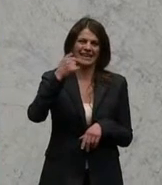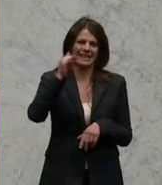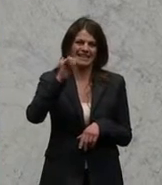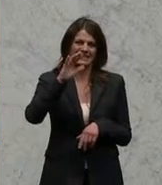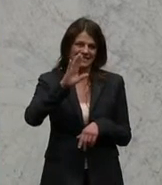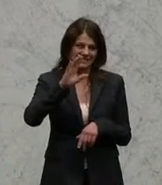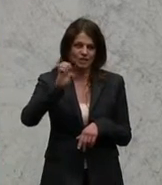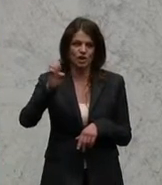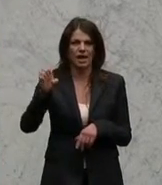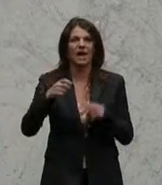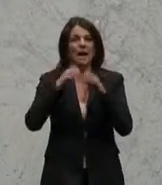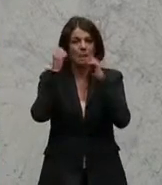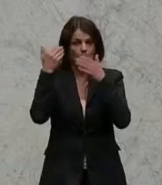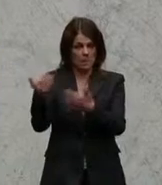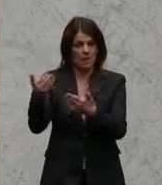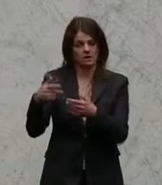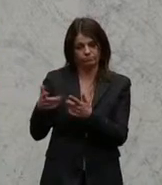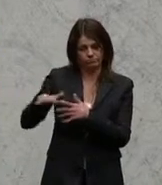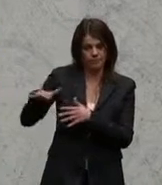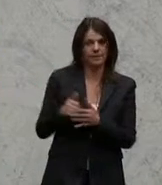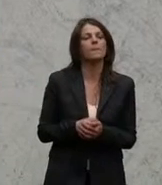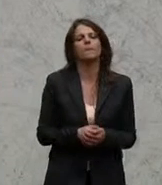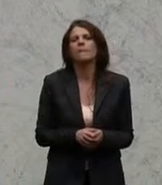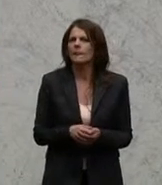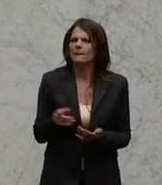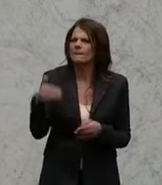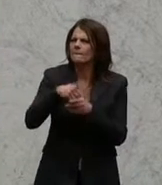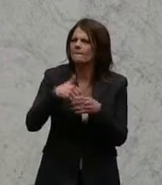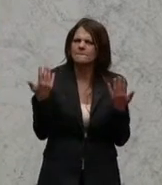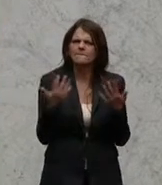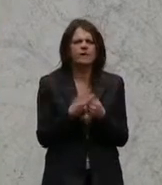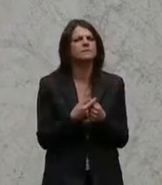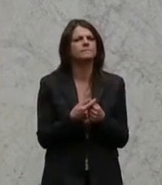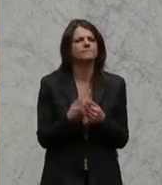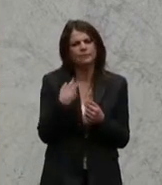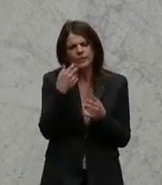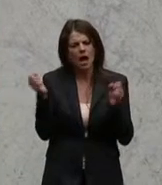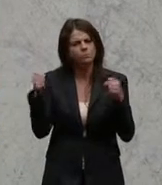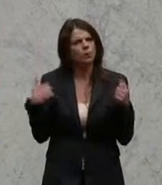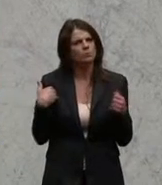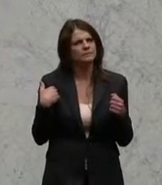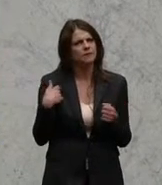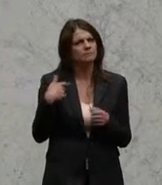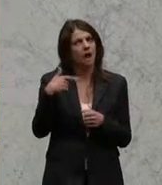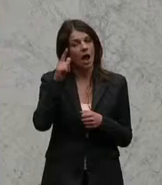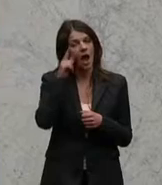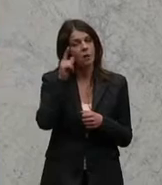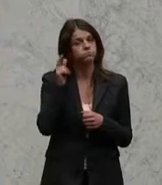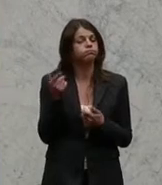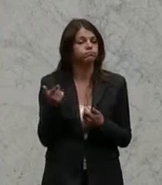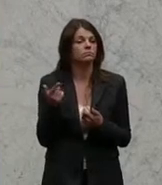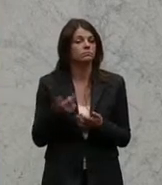Republik. Hier geht es einfach um ein Abkommen für hauptsächlich im